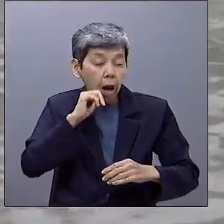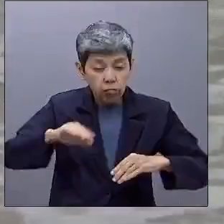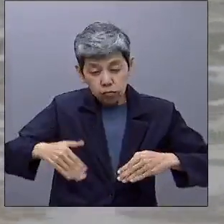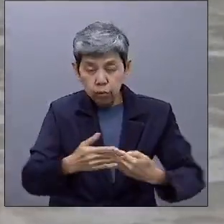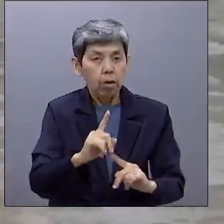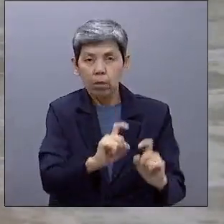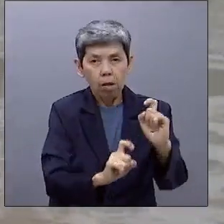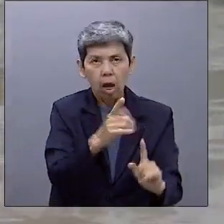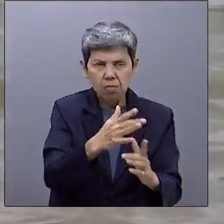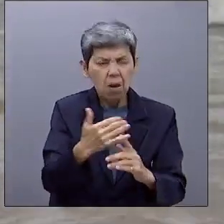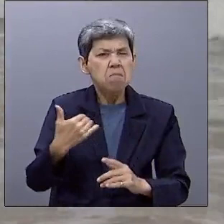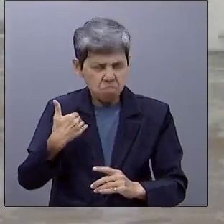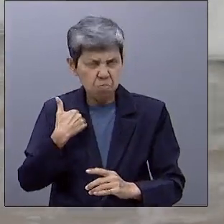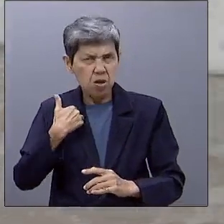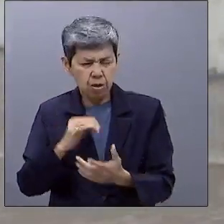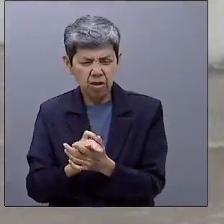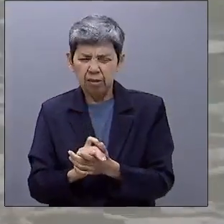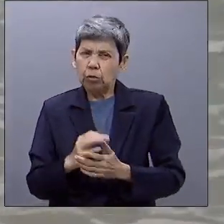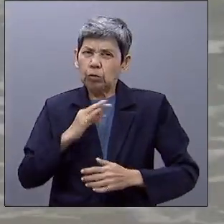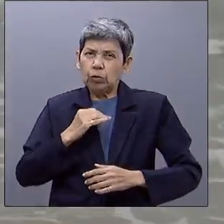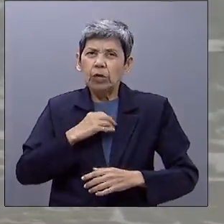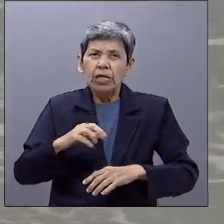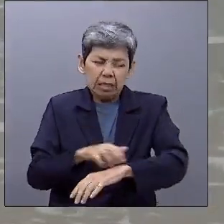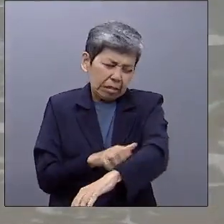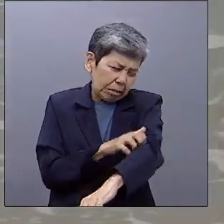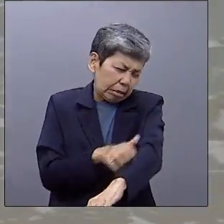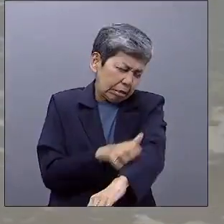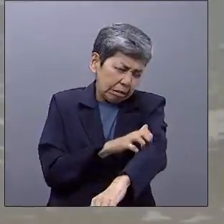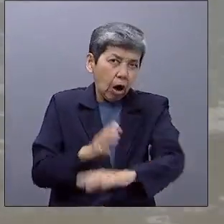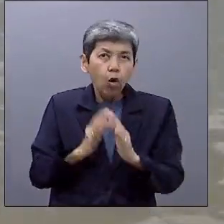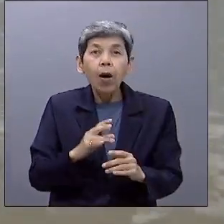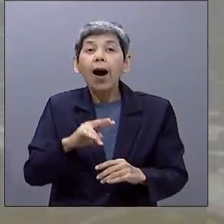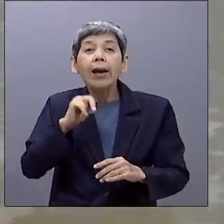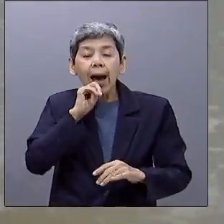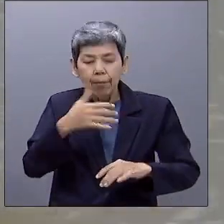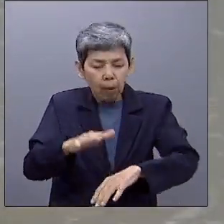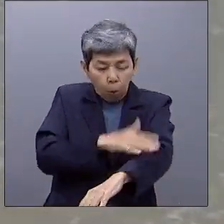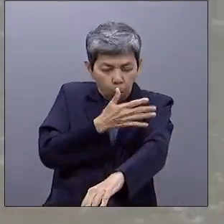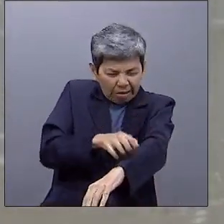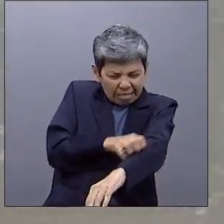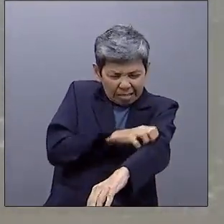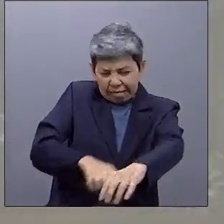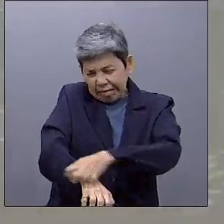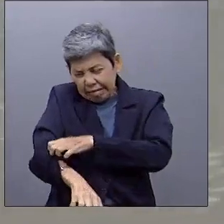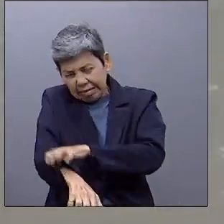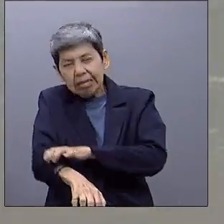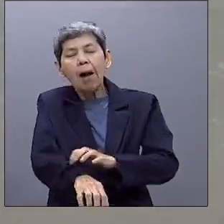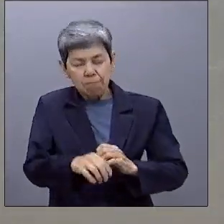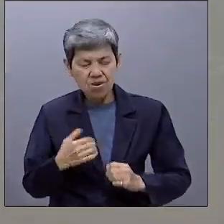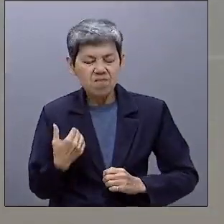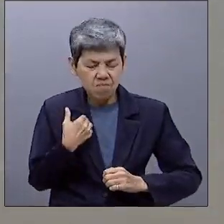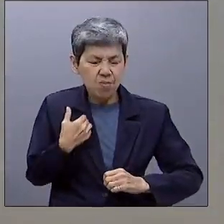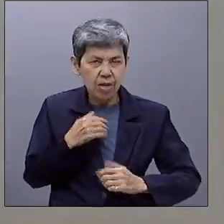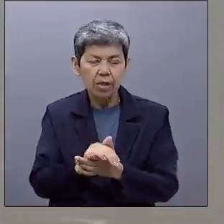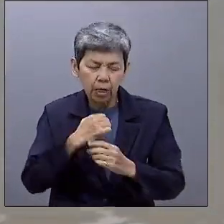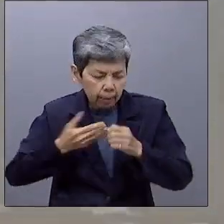แต่อาจจะทำให้เกิดการระคายเคืองบริเวณผิวหนังสำหรับคนที่ไปสัมผัสน้ำทะเลและปัจจัยอื่นๆที่จะถูก